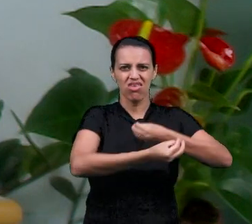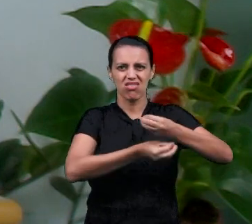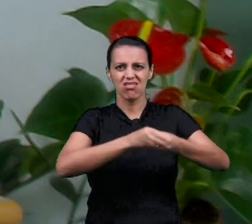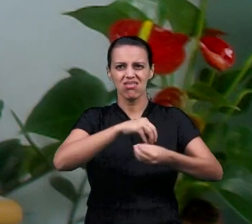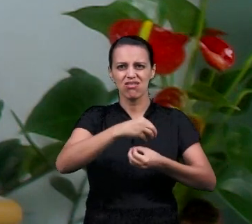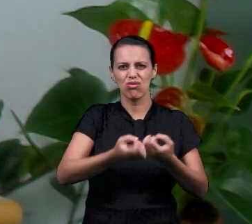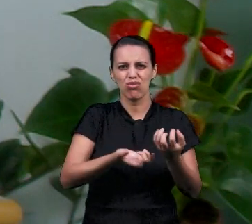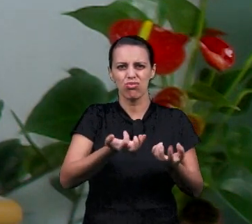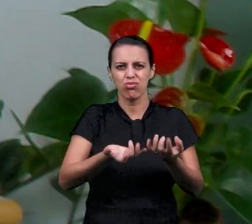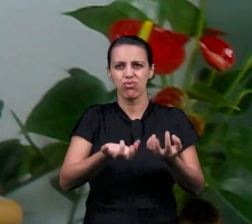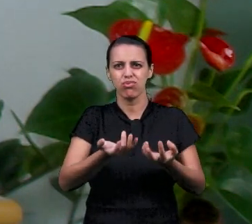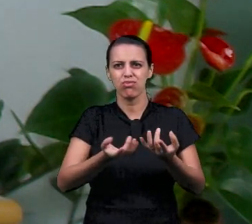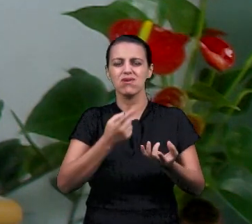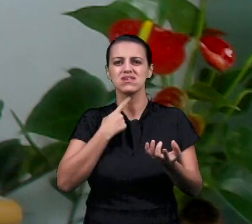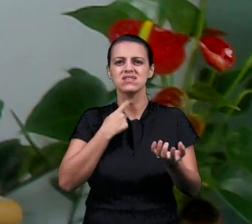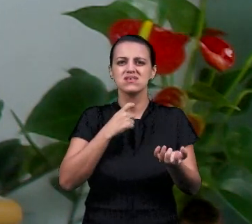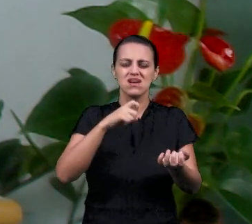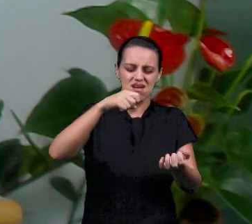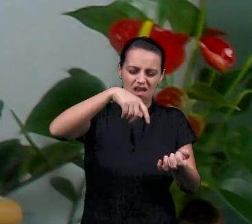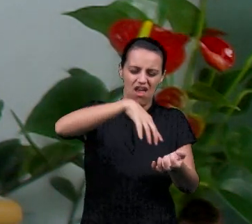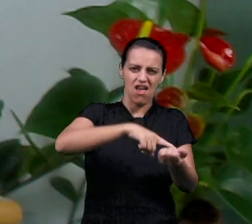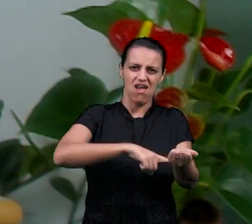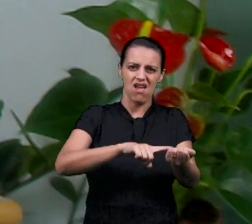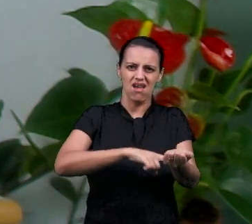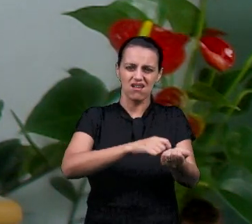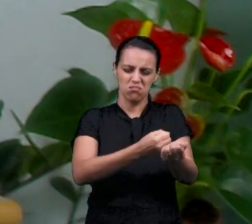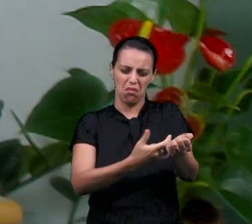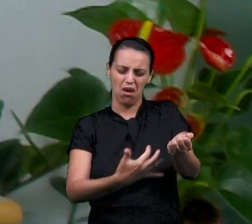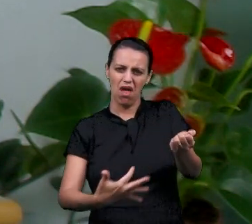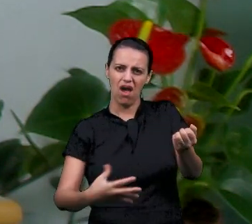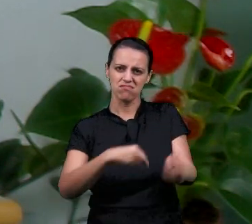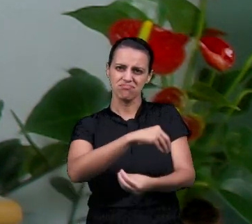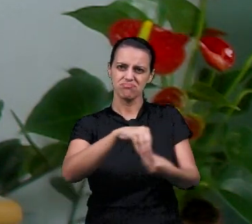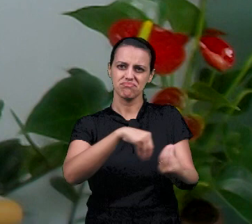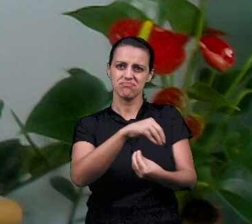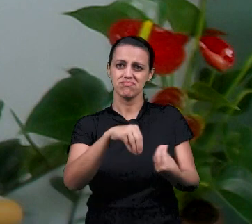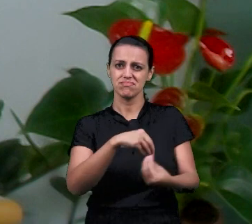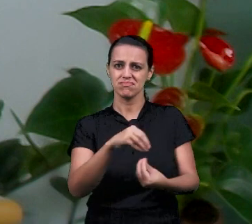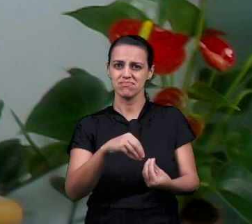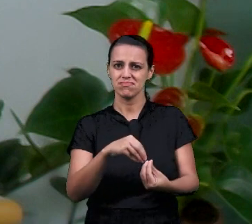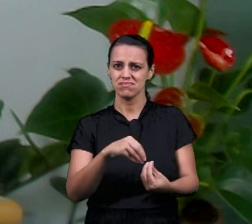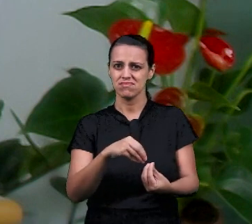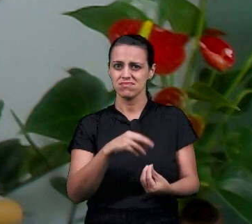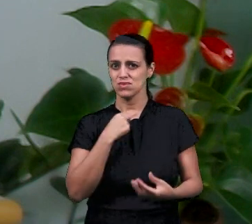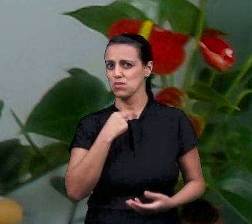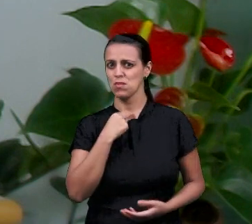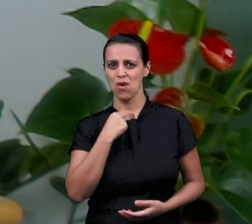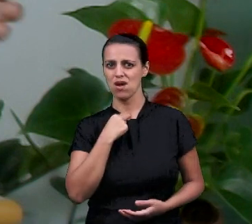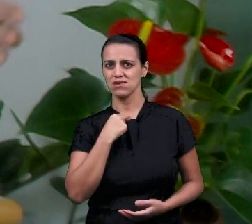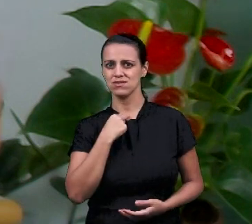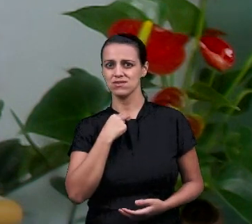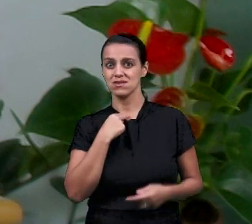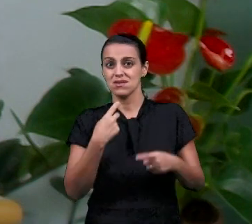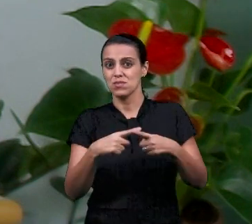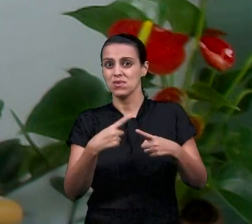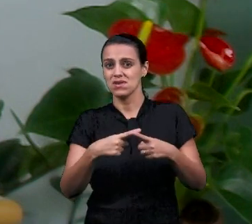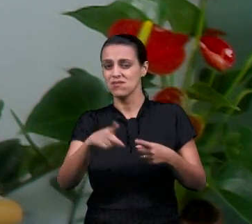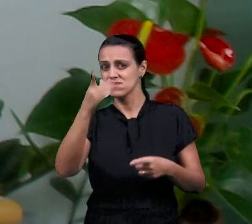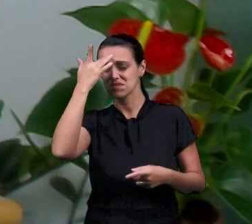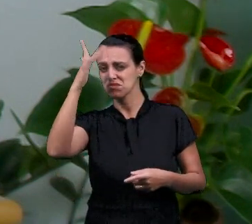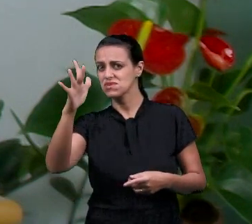son sang. Donc, et là, quelqu'un dit, tu vas à l'enfer à cause de cela. Non, on ne sait pas si cela a été sacrifié à cause